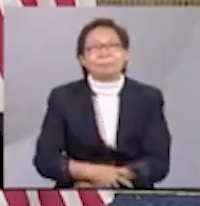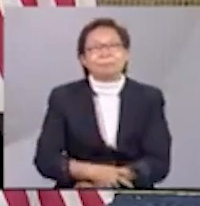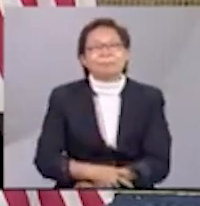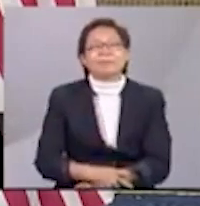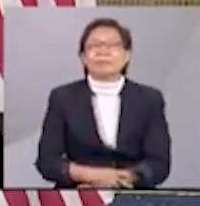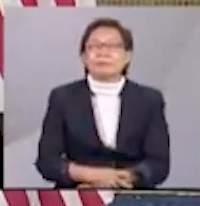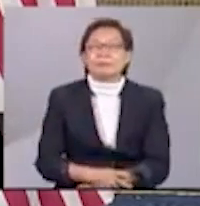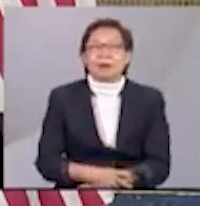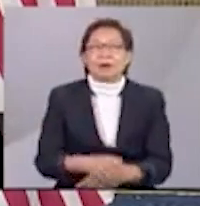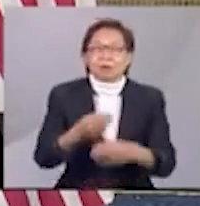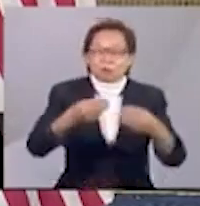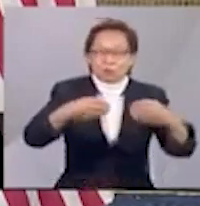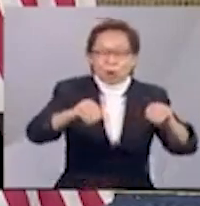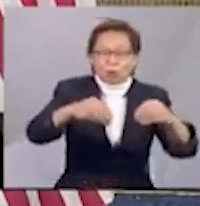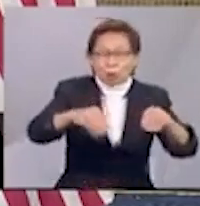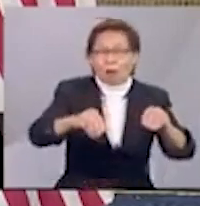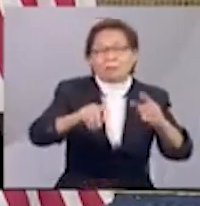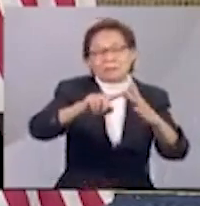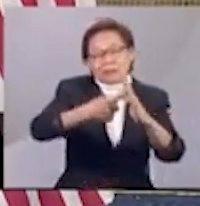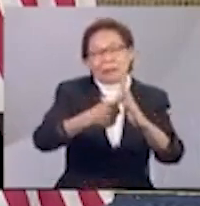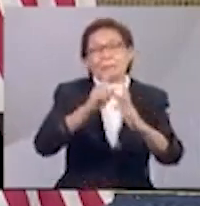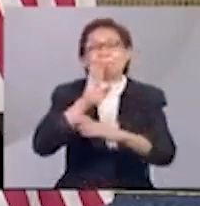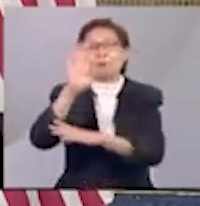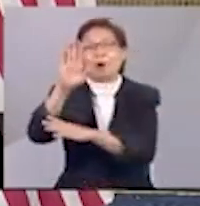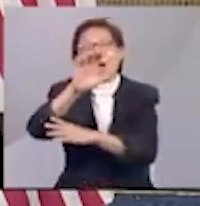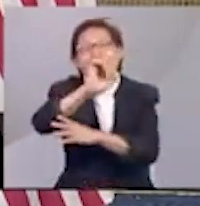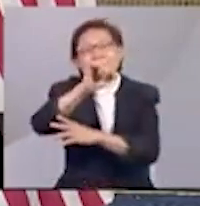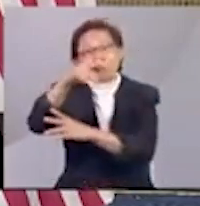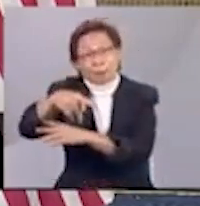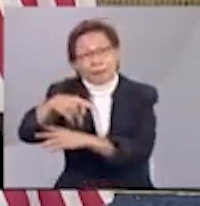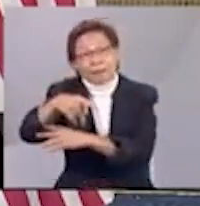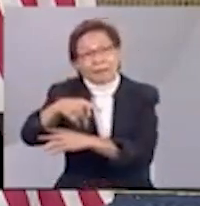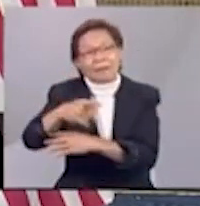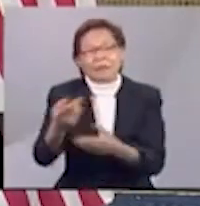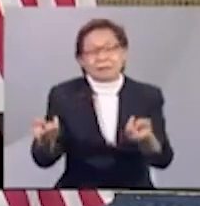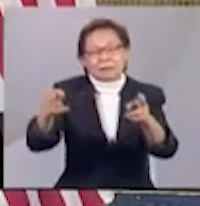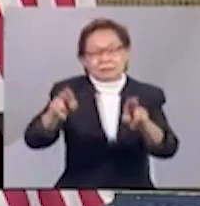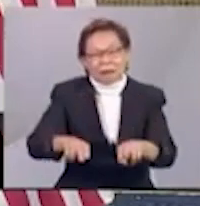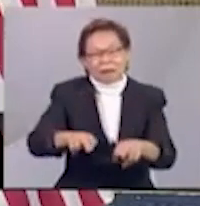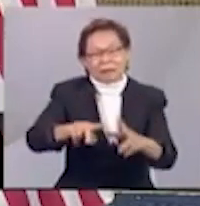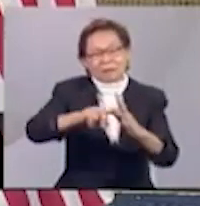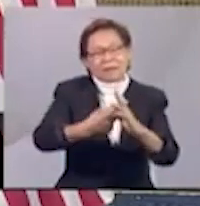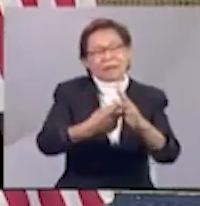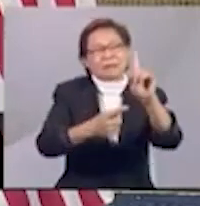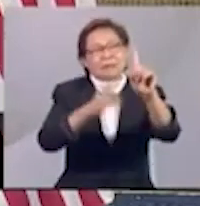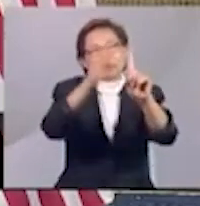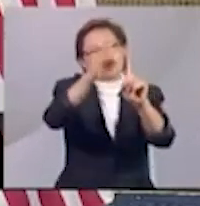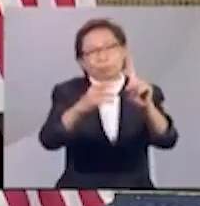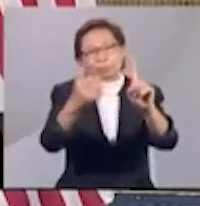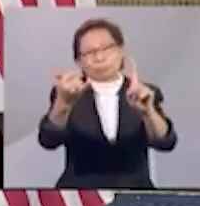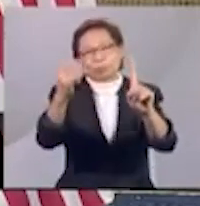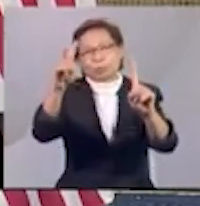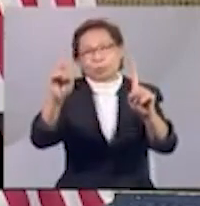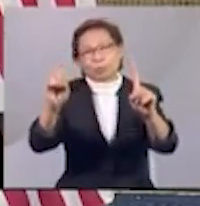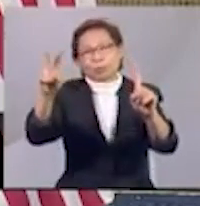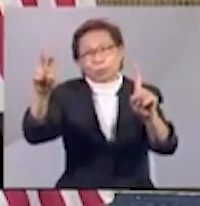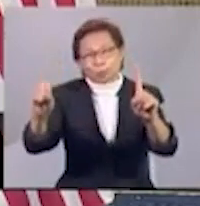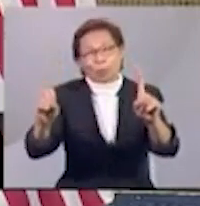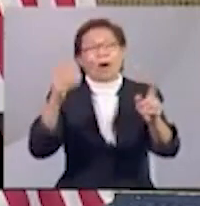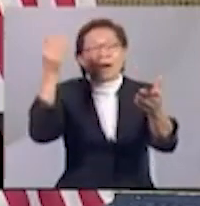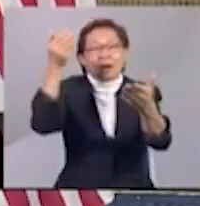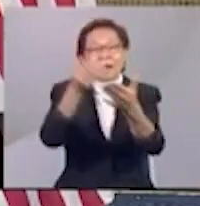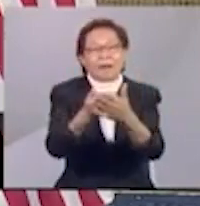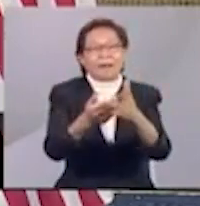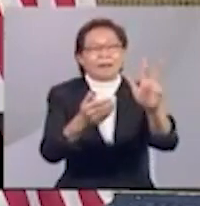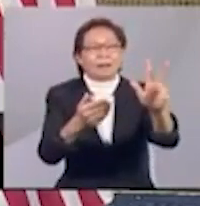Pengecualian ini akan berkuat kuasa bagi perjanjian jual beli yang ditandatangani mulai 1 Jun 2020